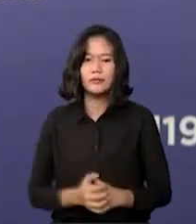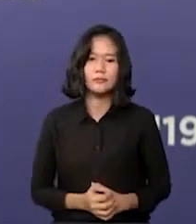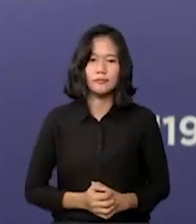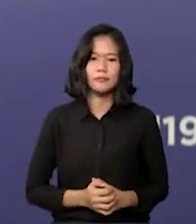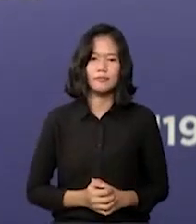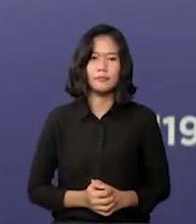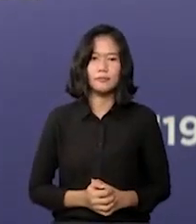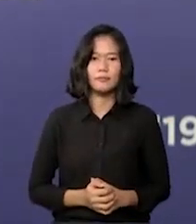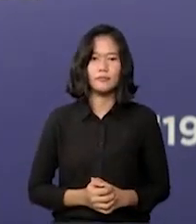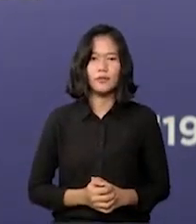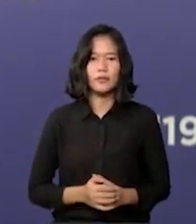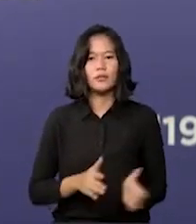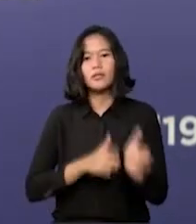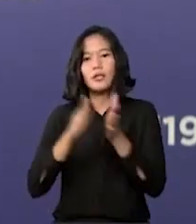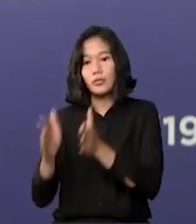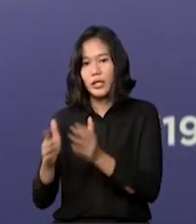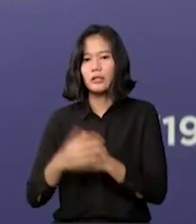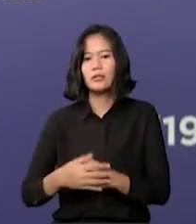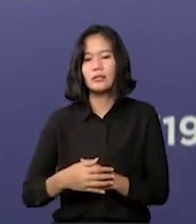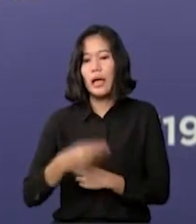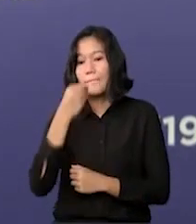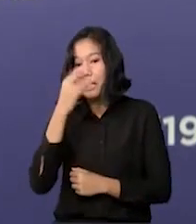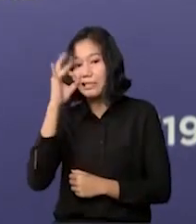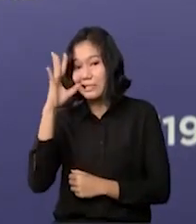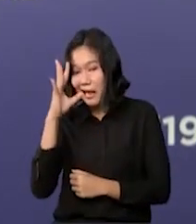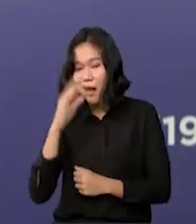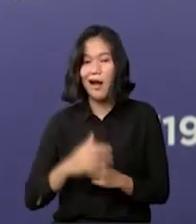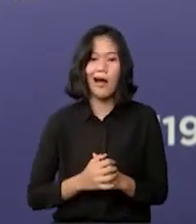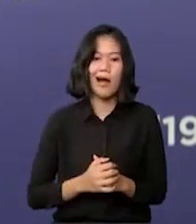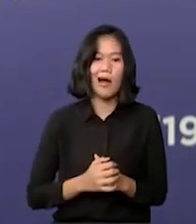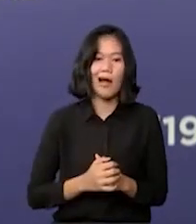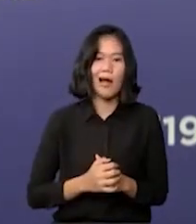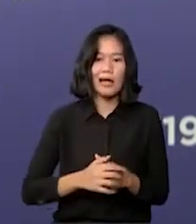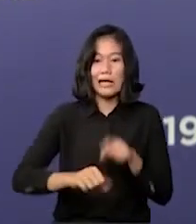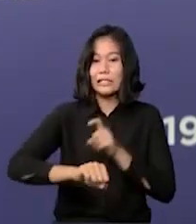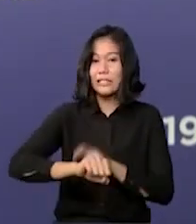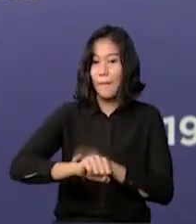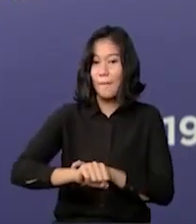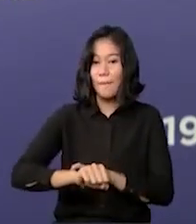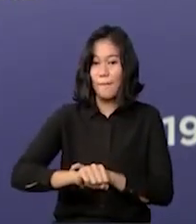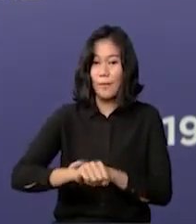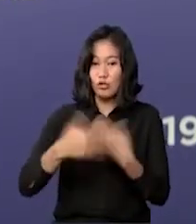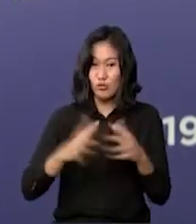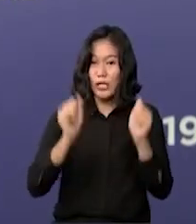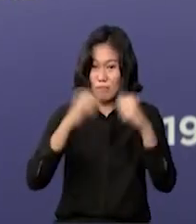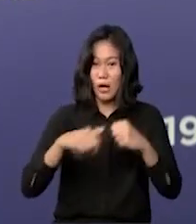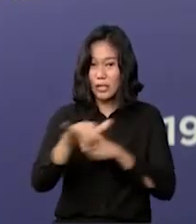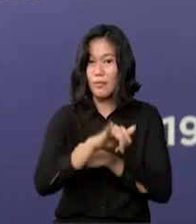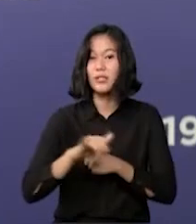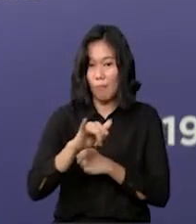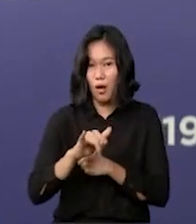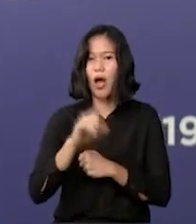lain. Kemudian di saat makan siang di jam yang sudah kita sepakati bersama,